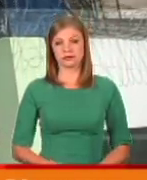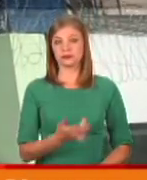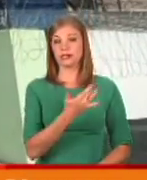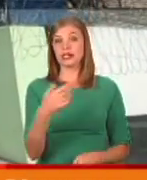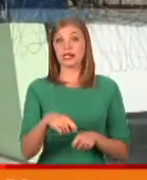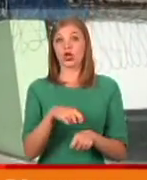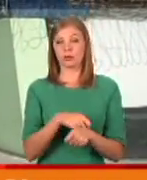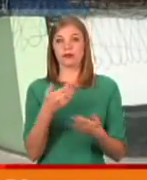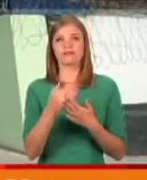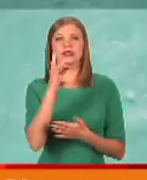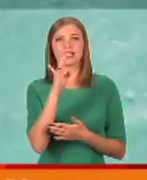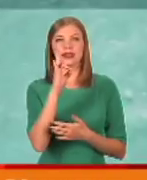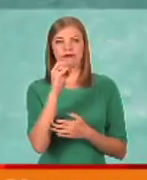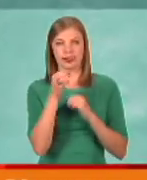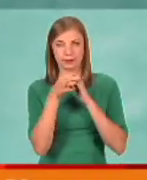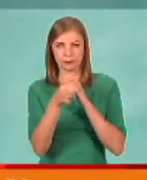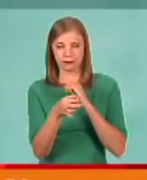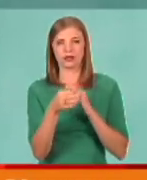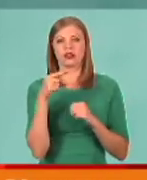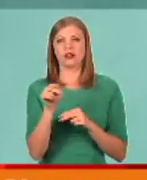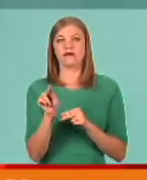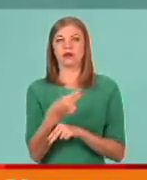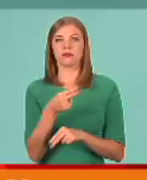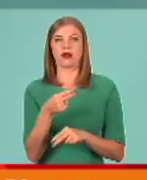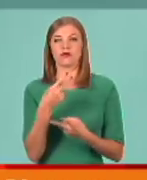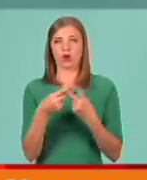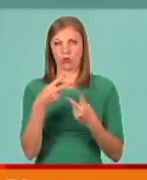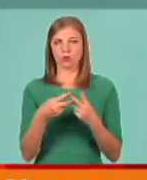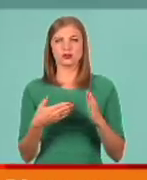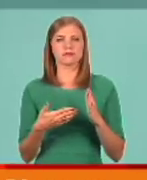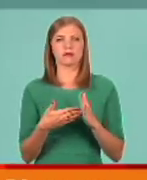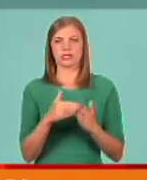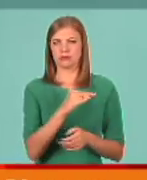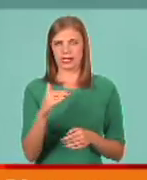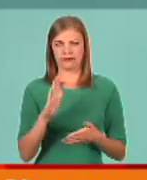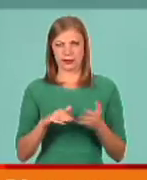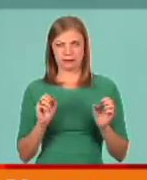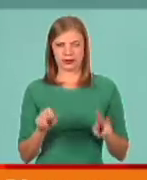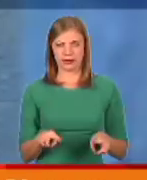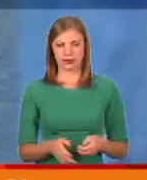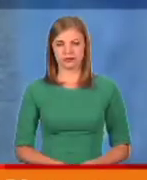Кілька кілометрів від рівного село Городище. Виправна колонія максимального рівня безпеки.